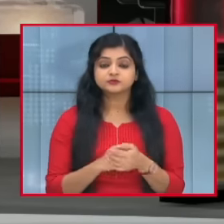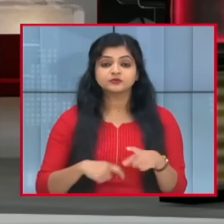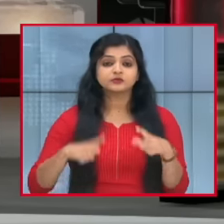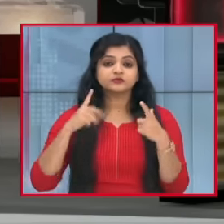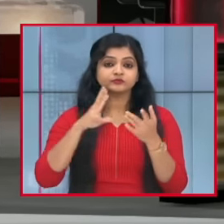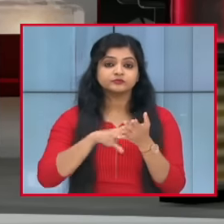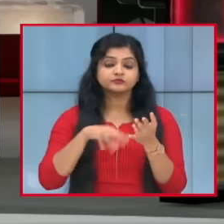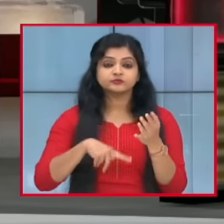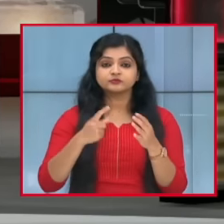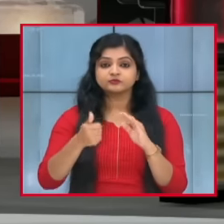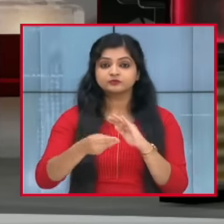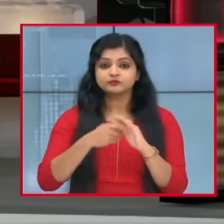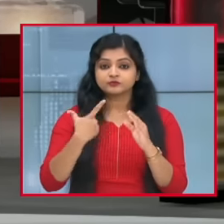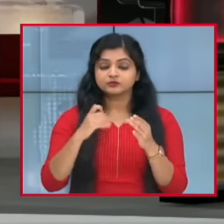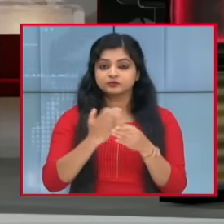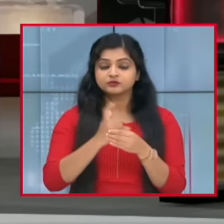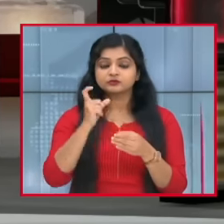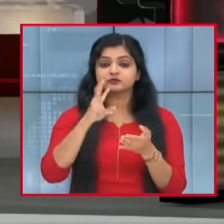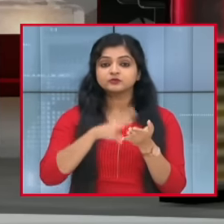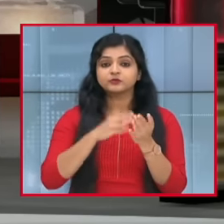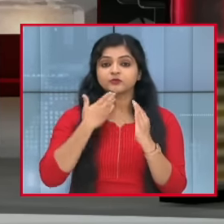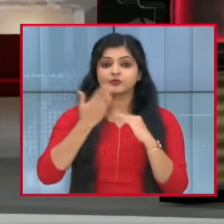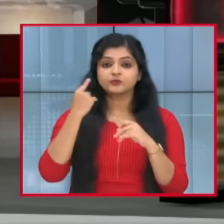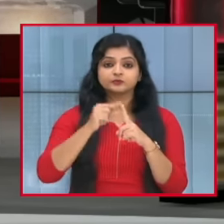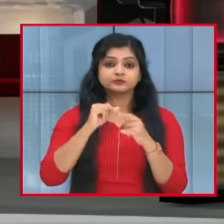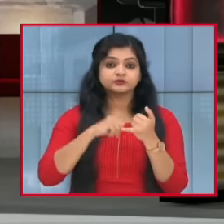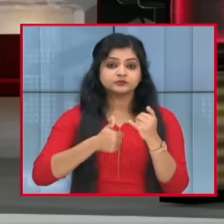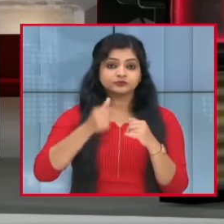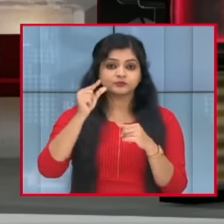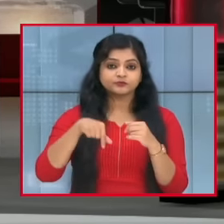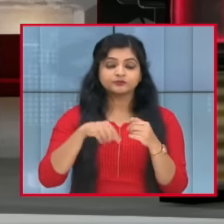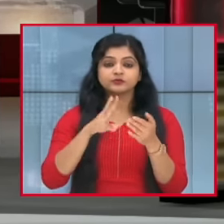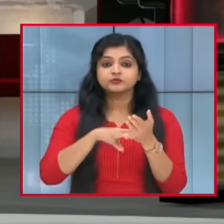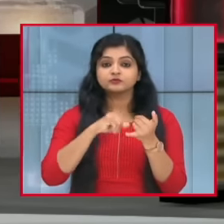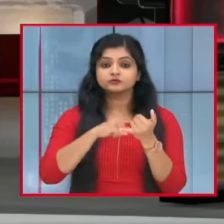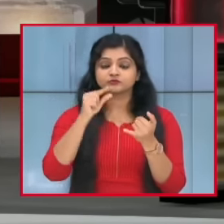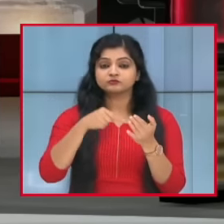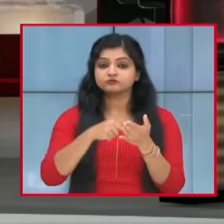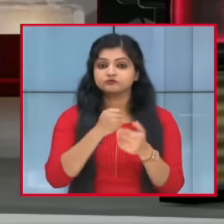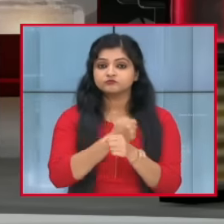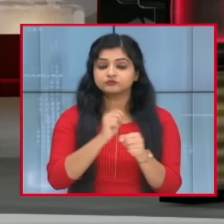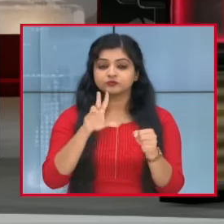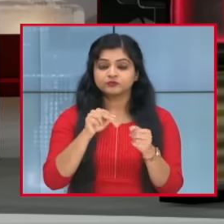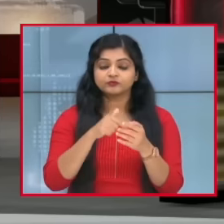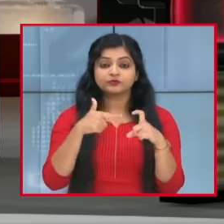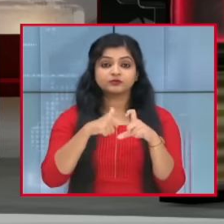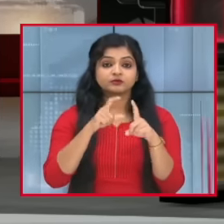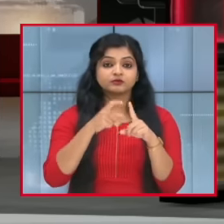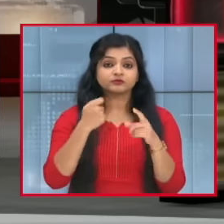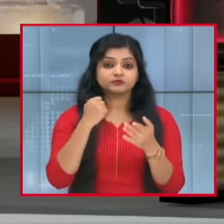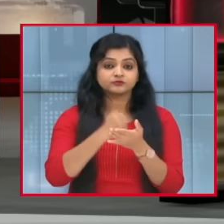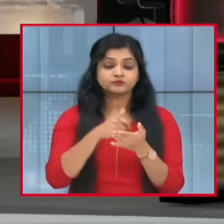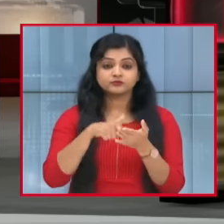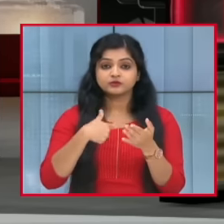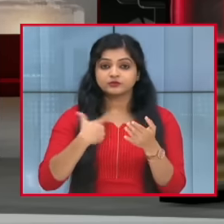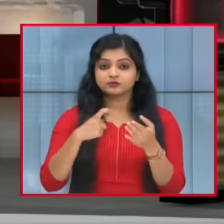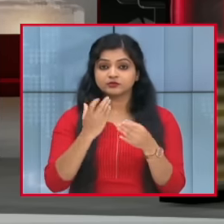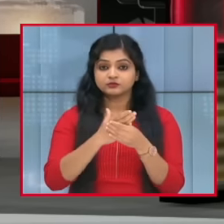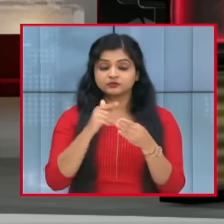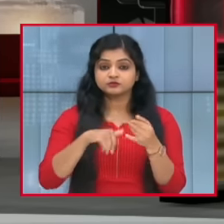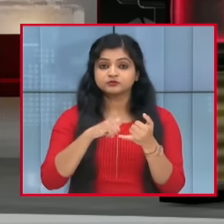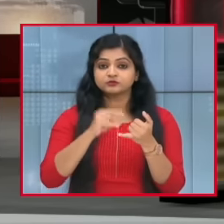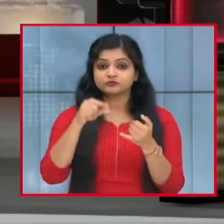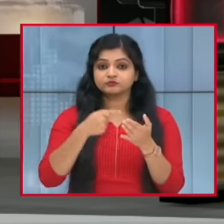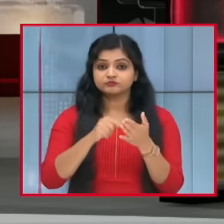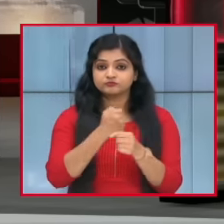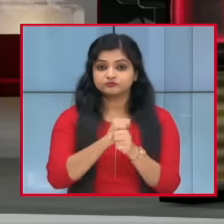ലൈഫ് മിഷൻ കോഴക്കേസിൽ മുഖ്യമന്ത്രിയുടെ മുൻ പ്രിൻസിപ്പൽ സെക്രട്ടറി M. ശിവശങ്കറിന് ജാമ്യമില്ല. ED രജിസ്റ്റർ ചെയ്ത കേസിൽ ശിവശങ്കറിന്റെ ജാമ്യ ഹർജി